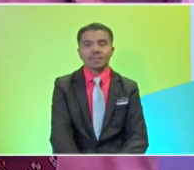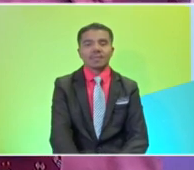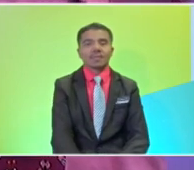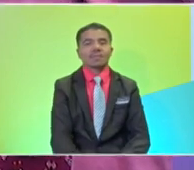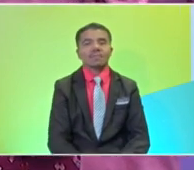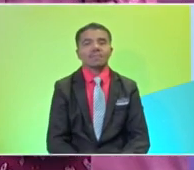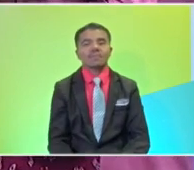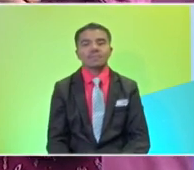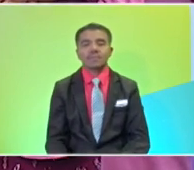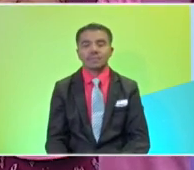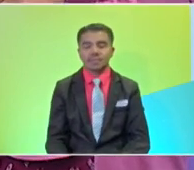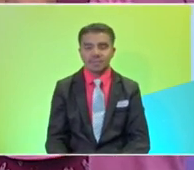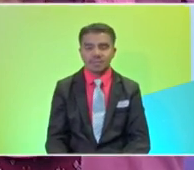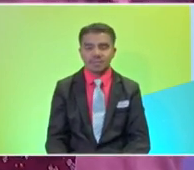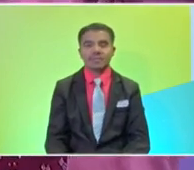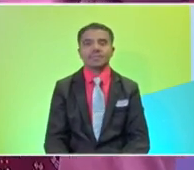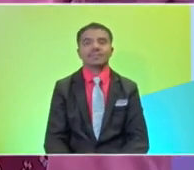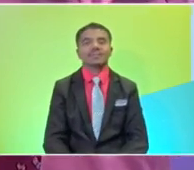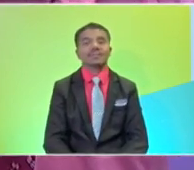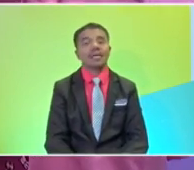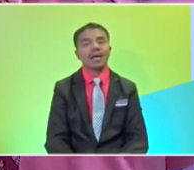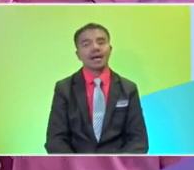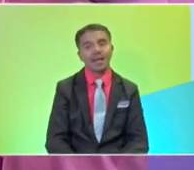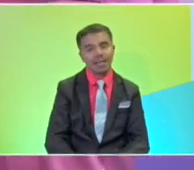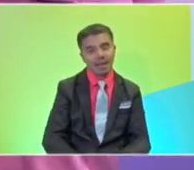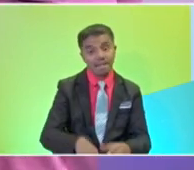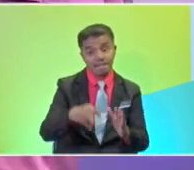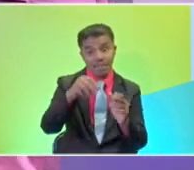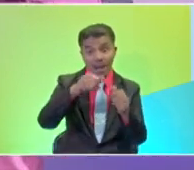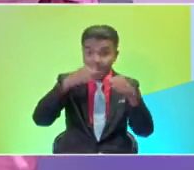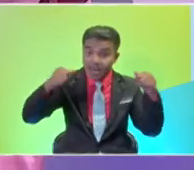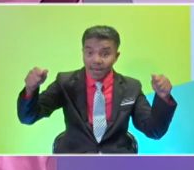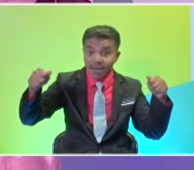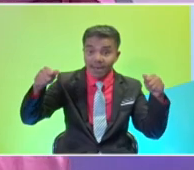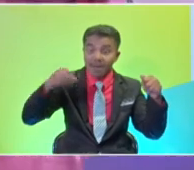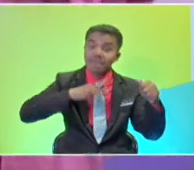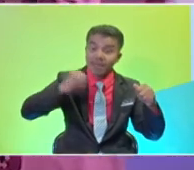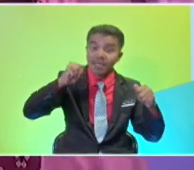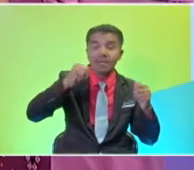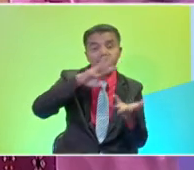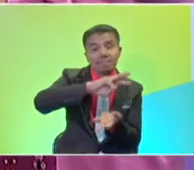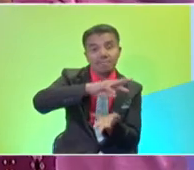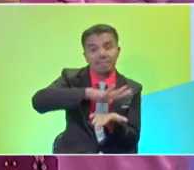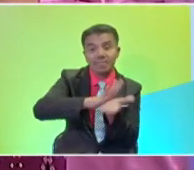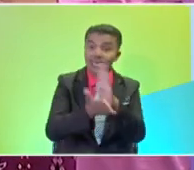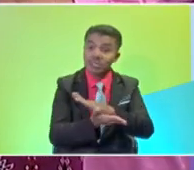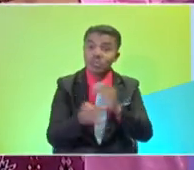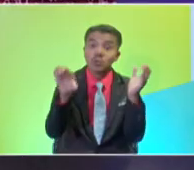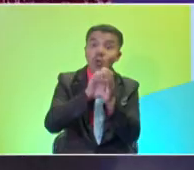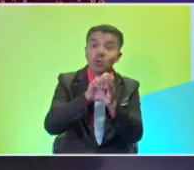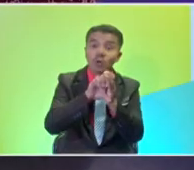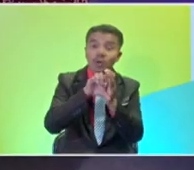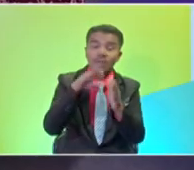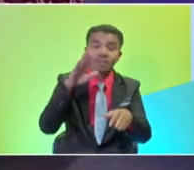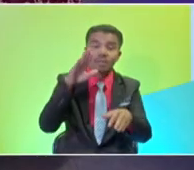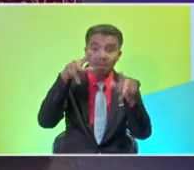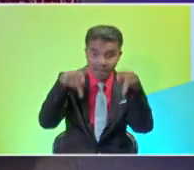Maa kaunialian menjadi contoh kepada pelajar yang lain itu aman insya-allah sebagai pembukaan pada hari ini insyaall Baik terima kasih